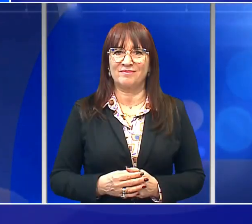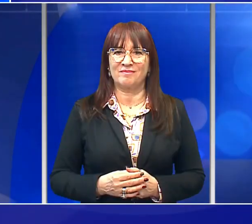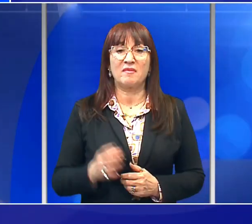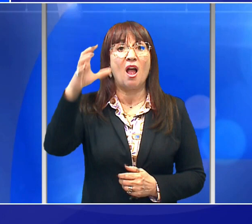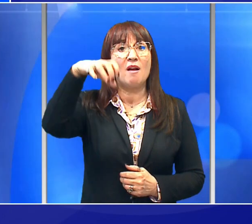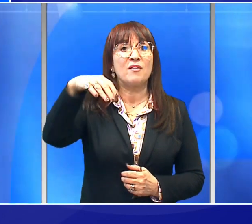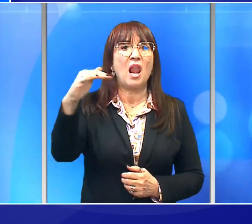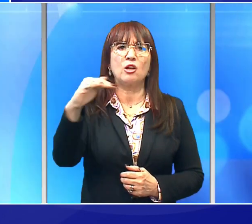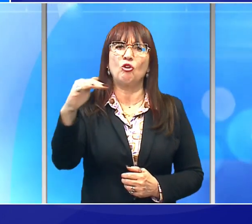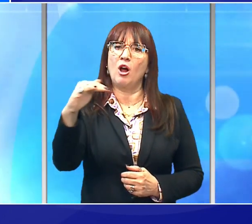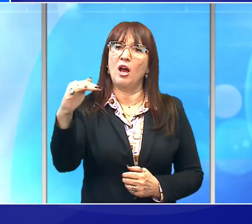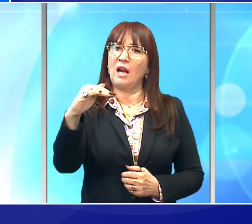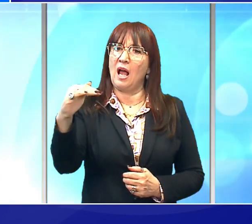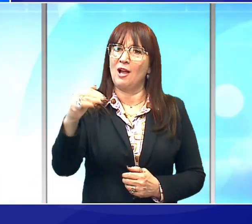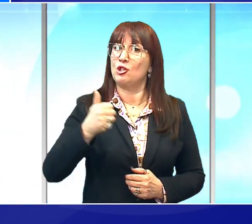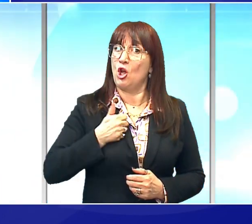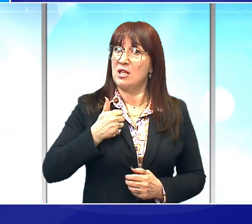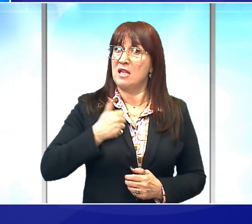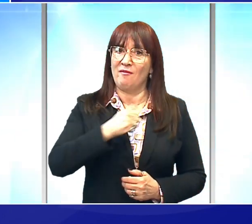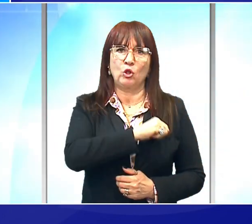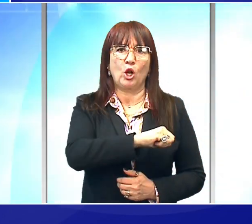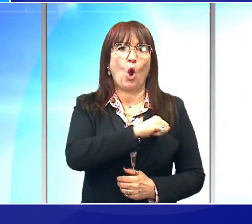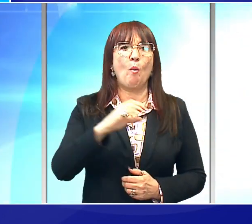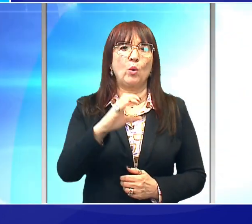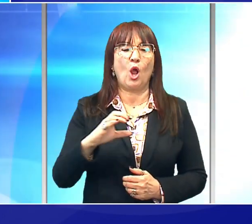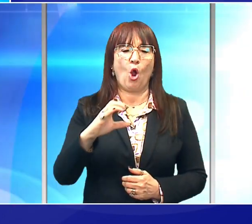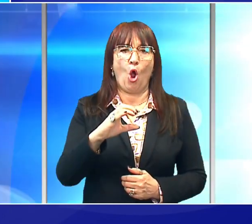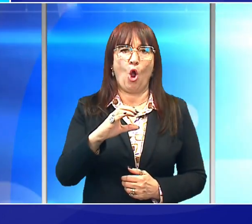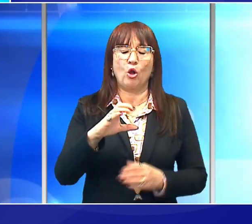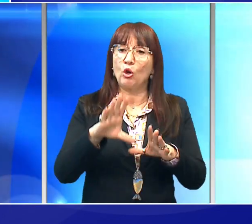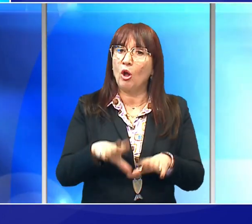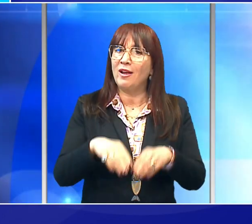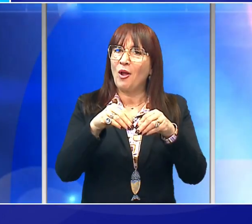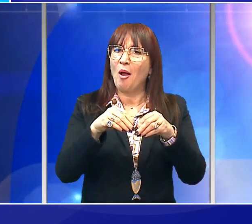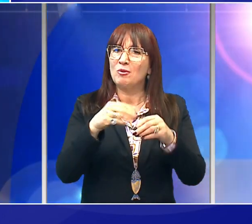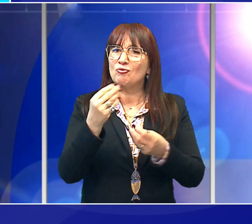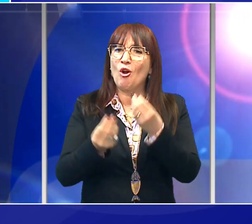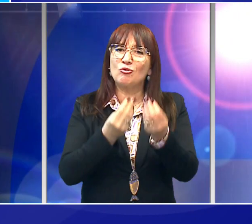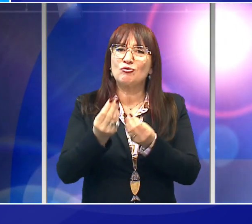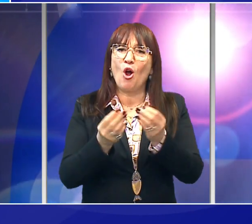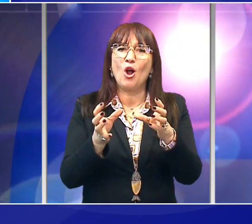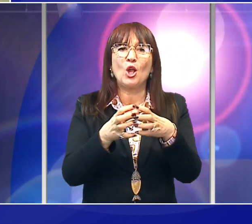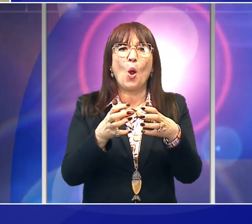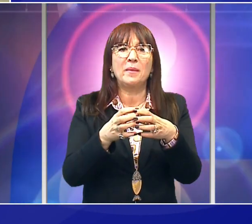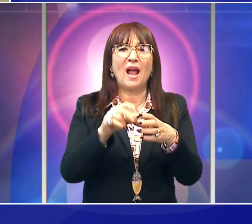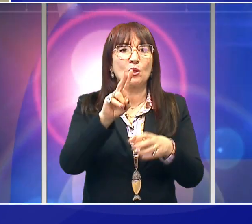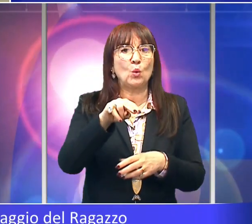Al villaggio del ragazzo di San Salvatore di Cogorno sono iniziati i Giochi di